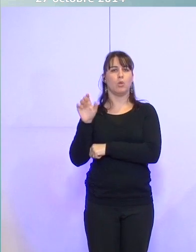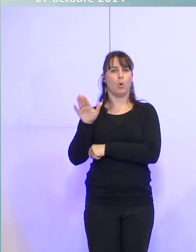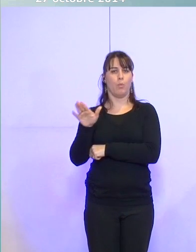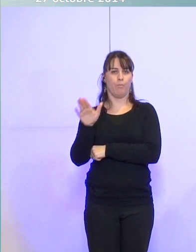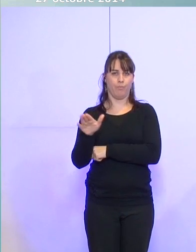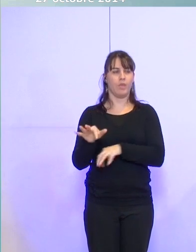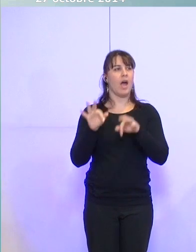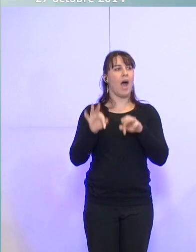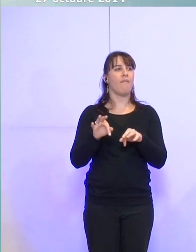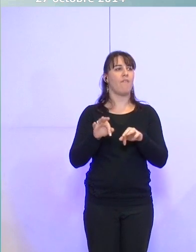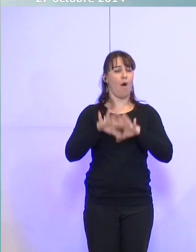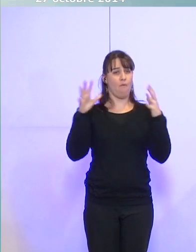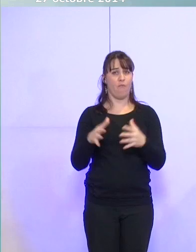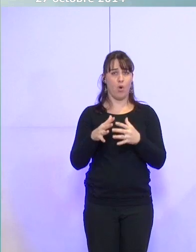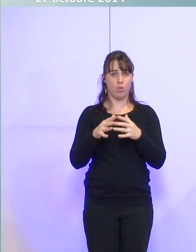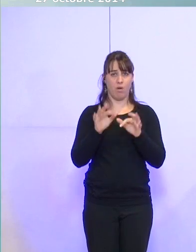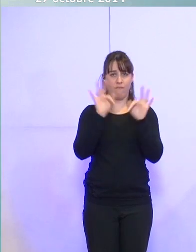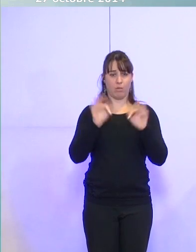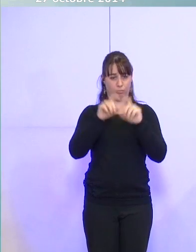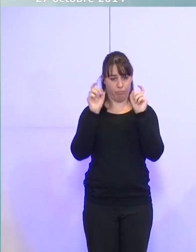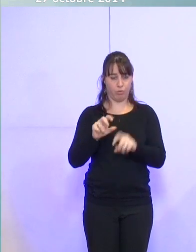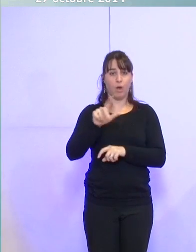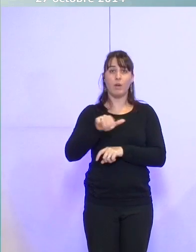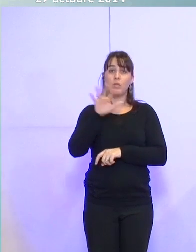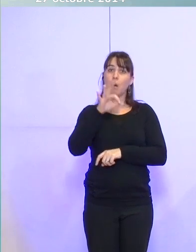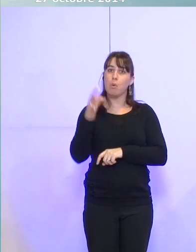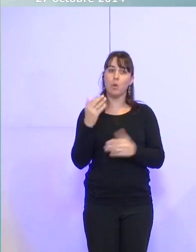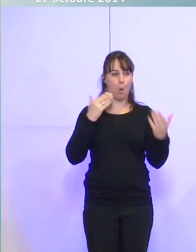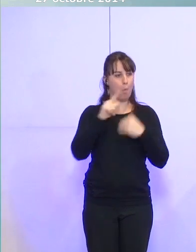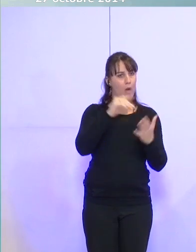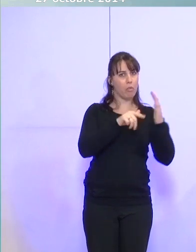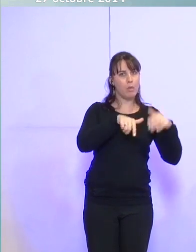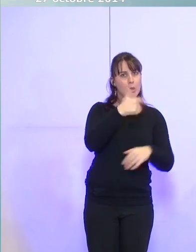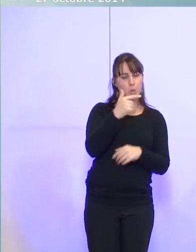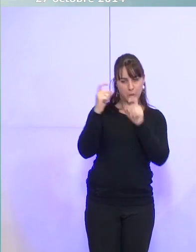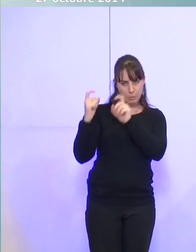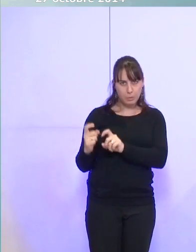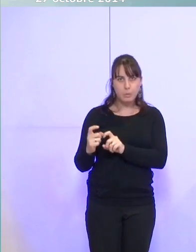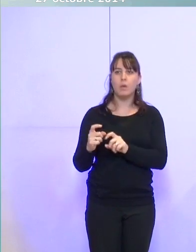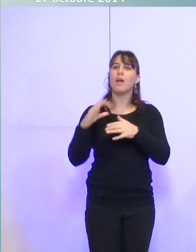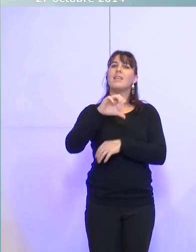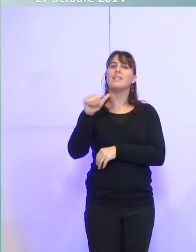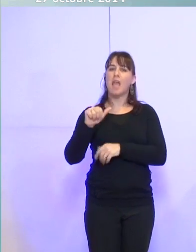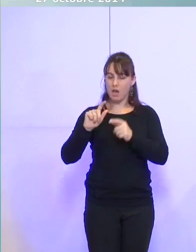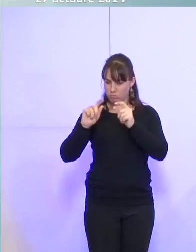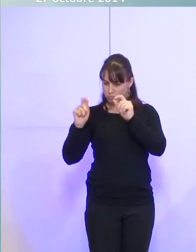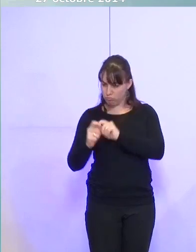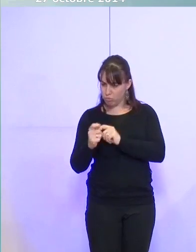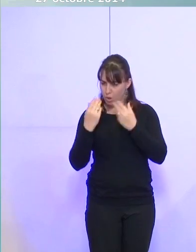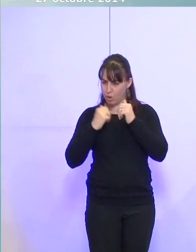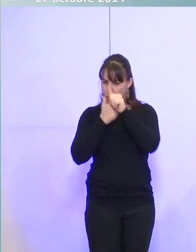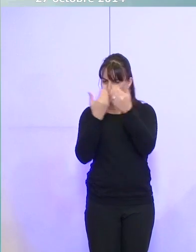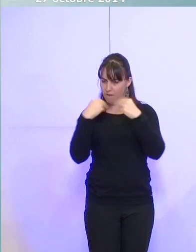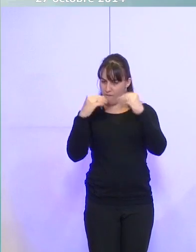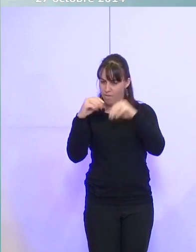volume d'eau facturé diminue de 3,5% par rapport à 2012. Le chiffre d'affaires corrigé, correspondant à la vente d'eau, est